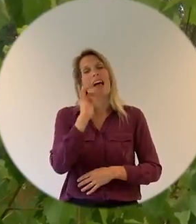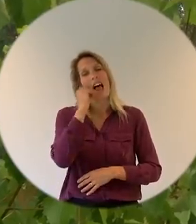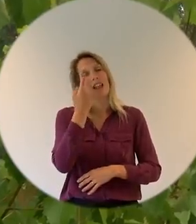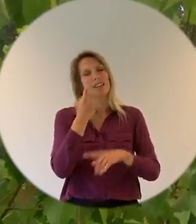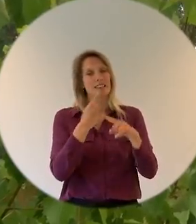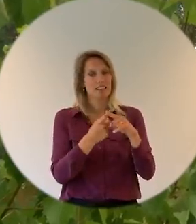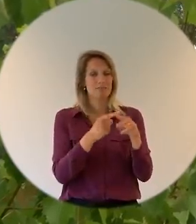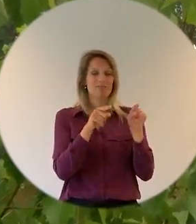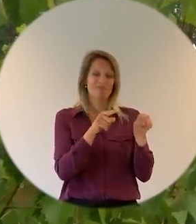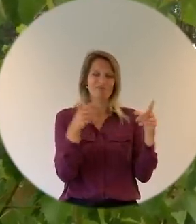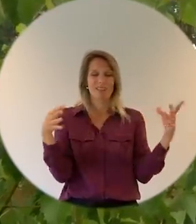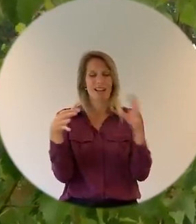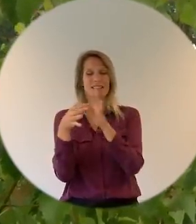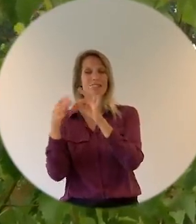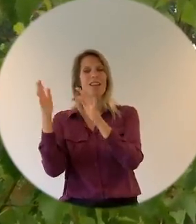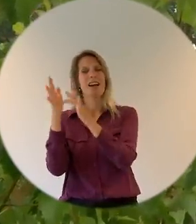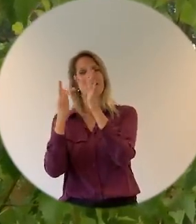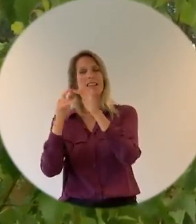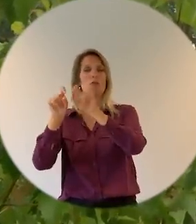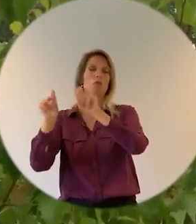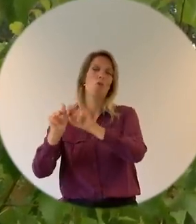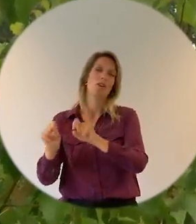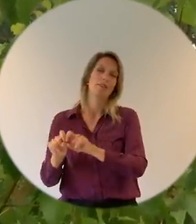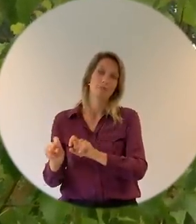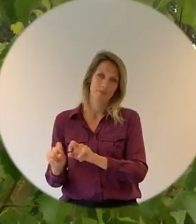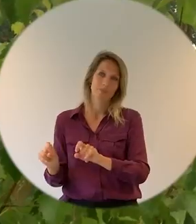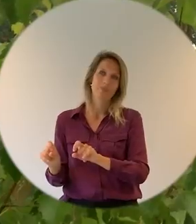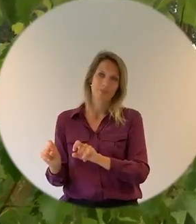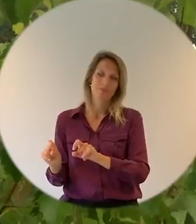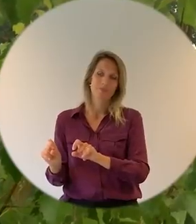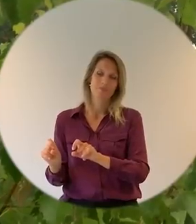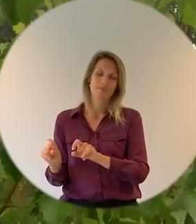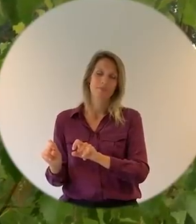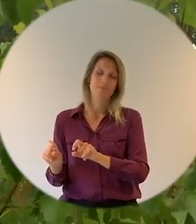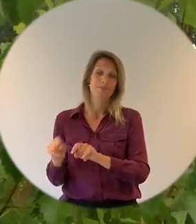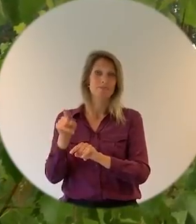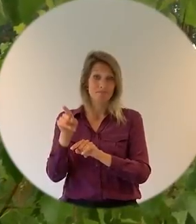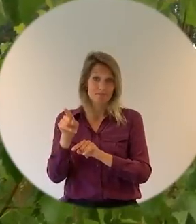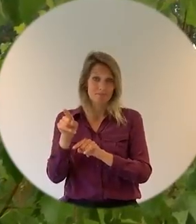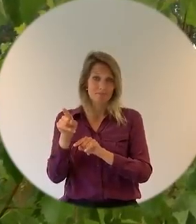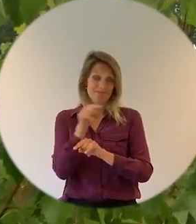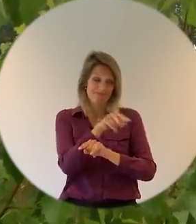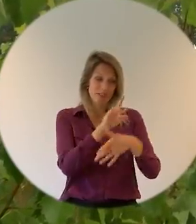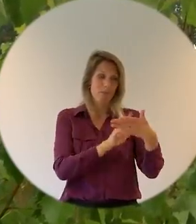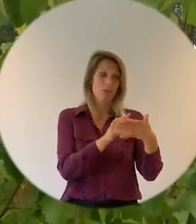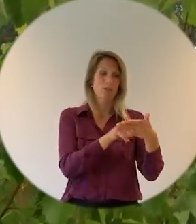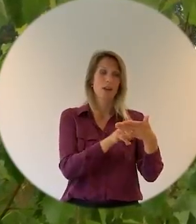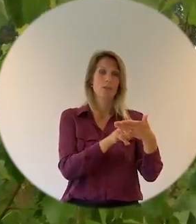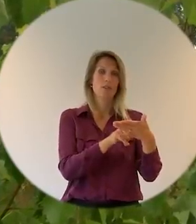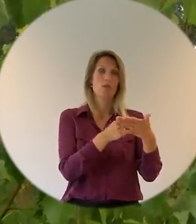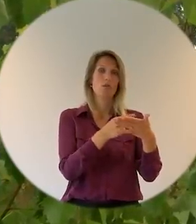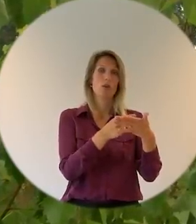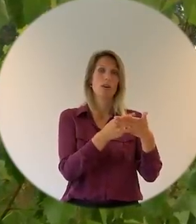aan woorden van Jezus Christus. Dat woord dragen wat Paulus gebruikt is hetzelfde